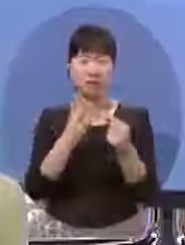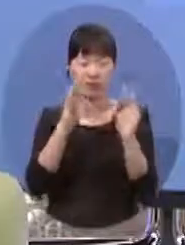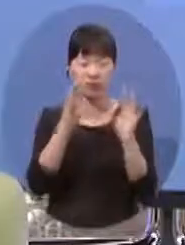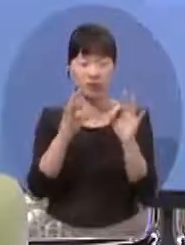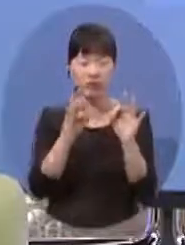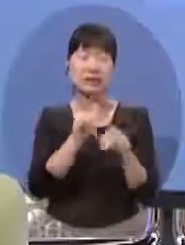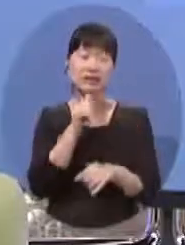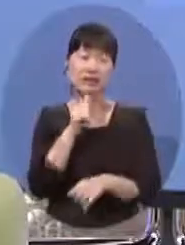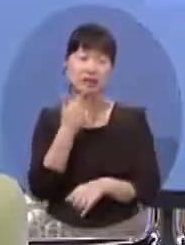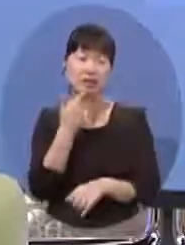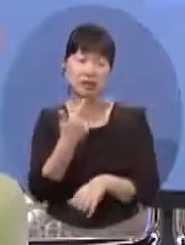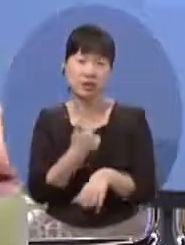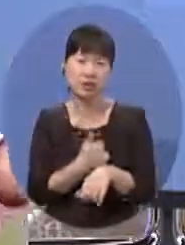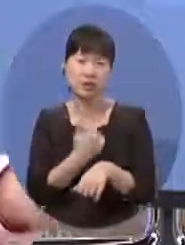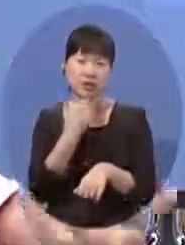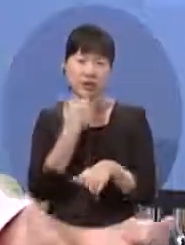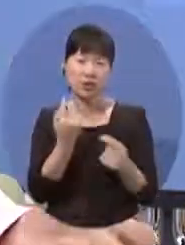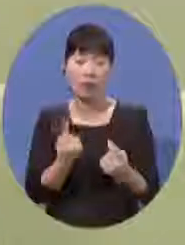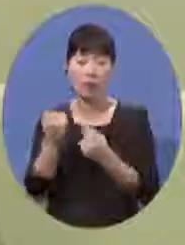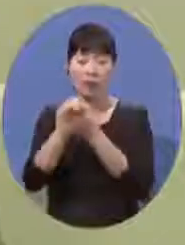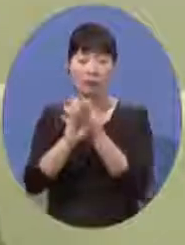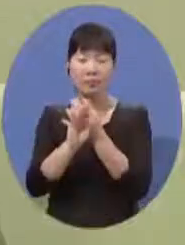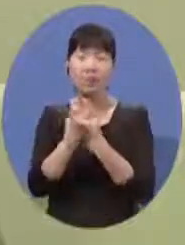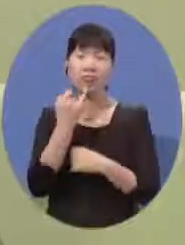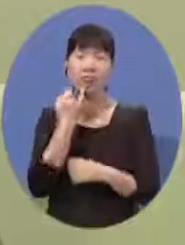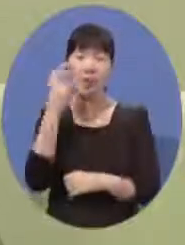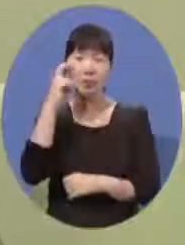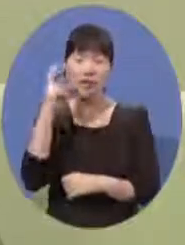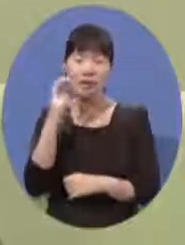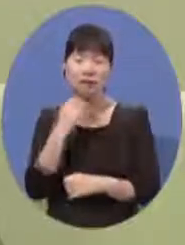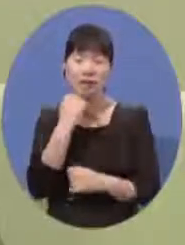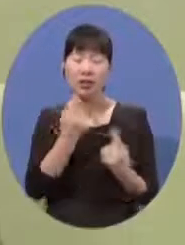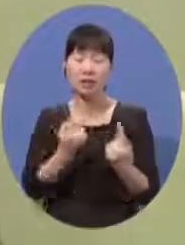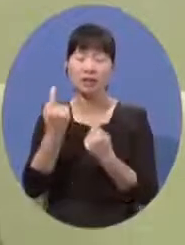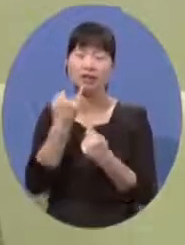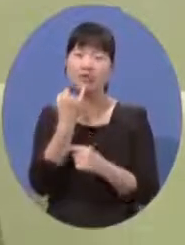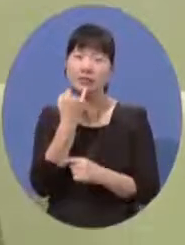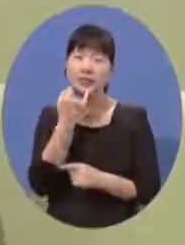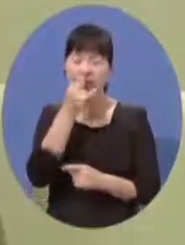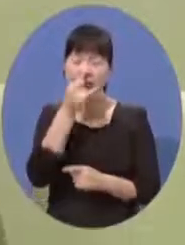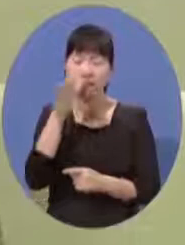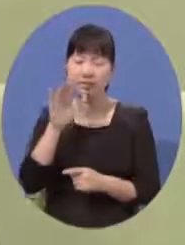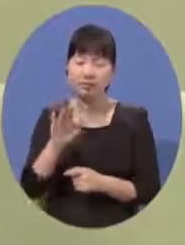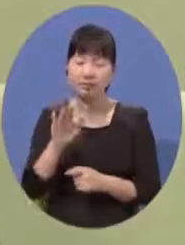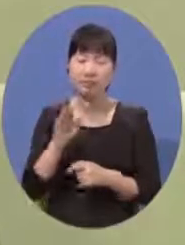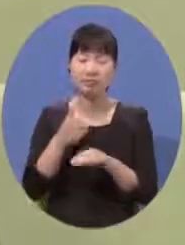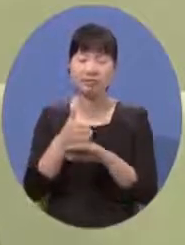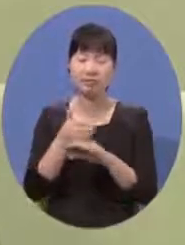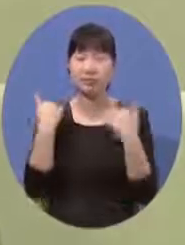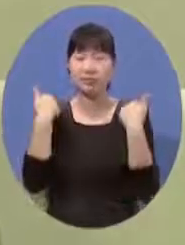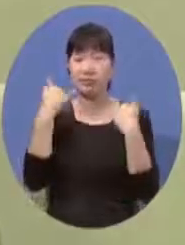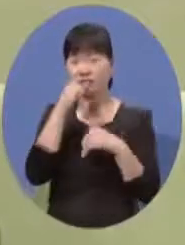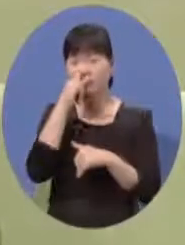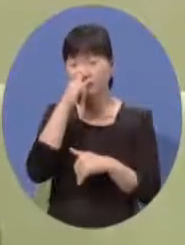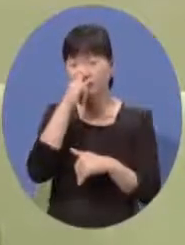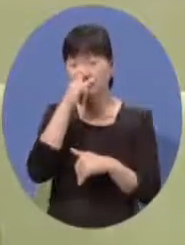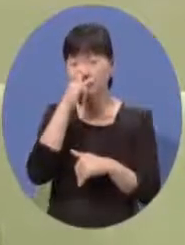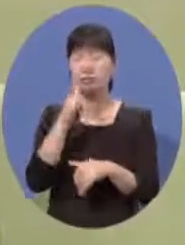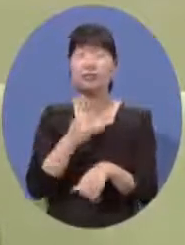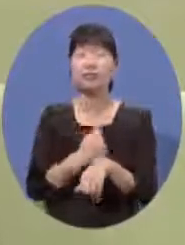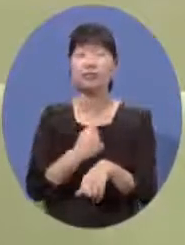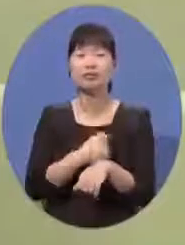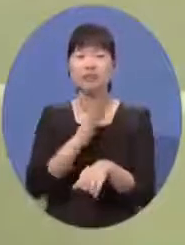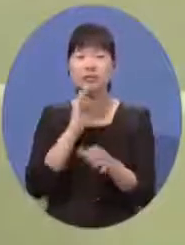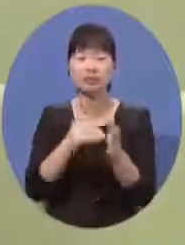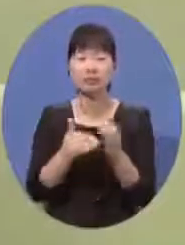조그만 5살, 6살 나이가 들면 좀 좋아지는 그렇죠. 거죠? 나이가 들면서 네. 좋아질 수도 있는데 이것이 이제 좀 또 늦게 자라는 아이들이 있거든요. 아. 충동 조절 능력,